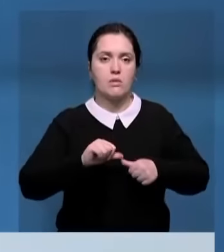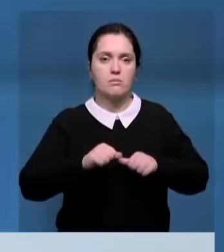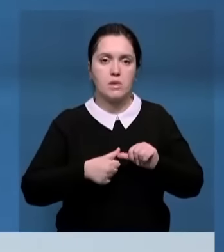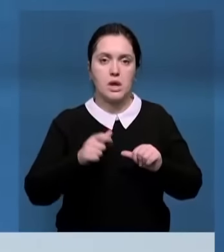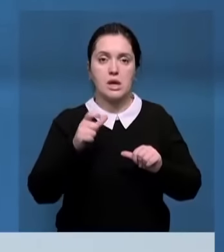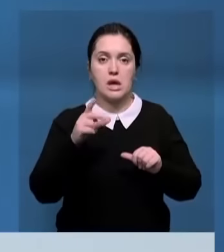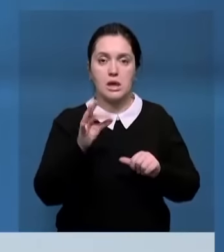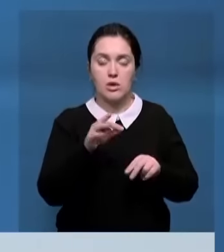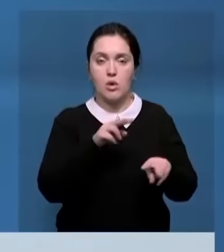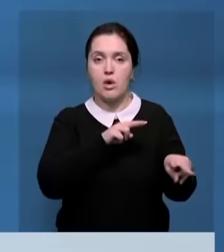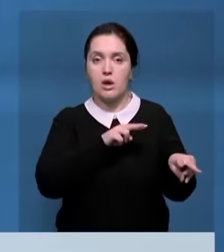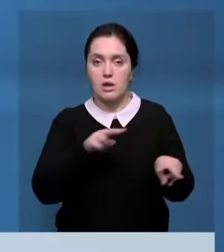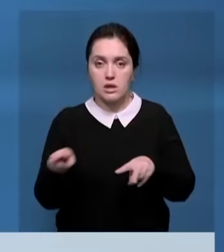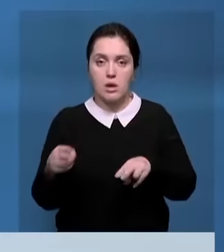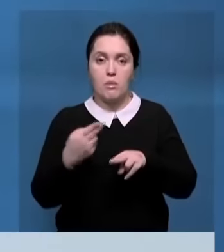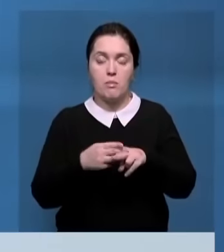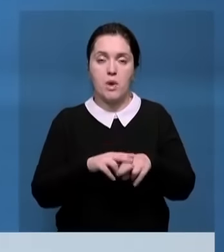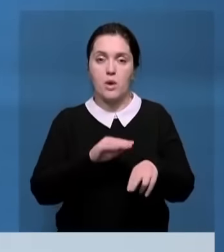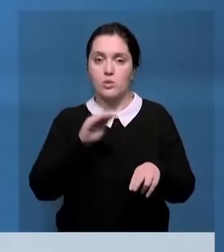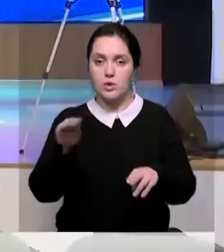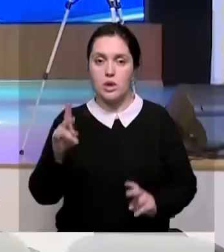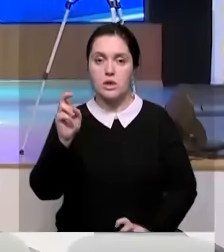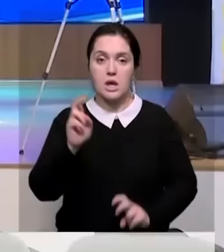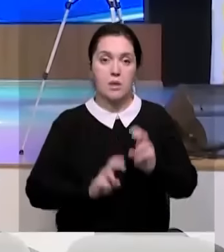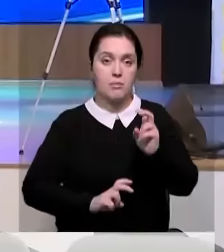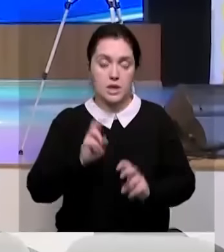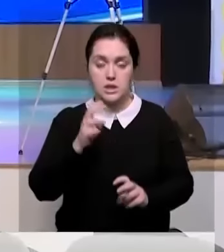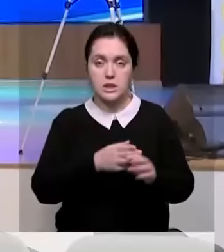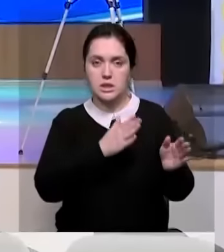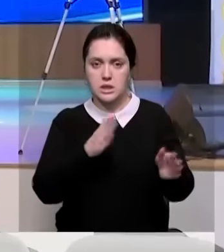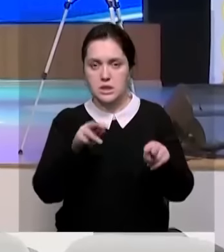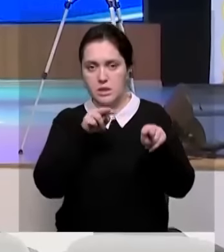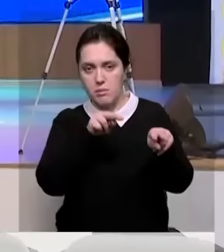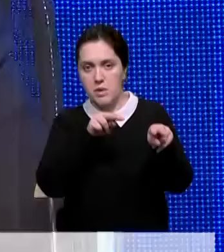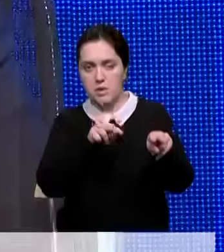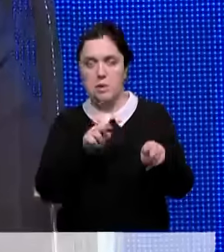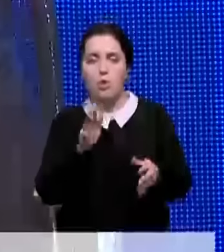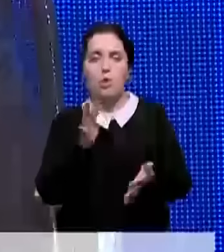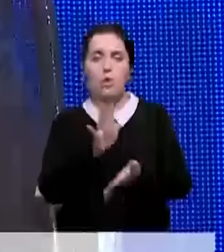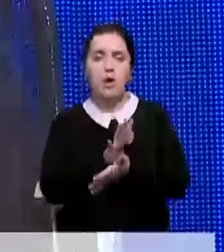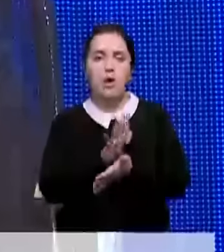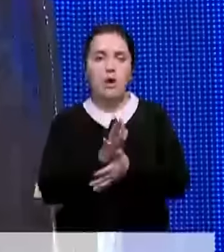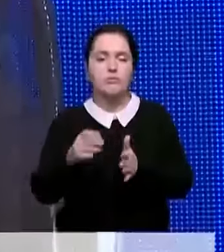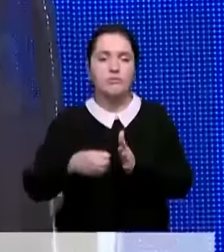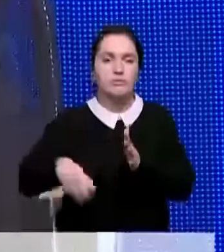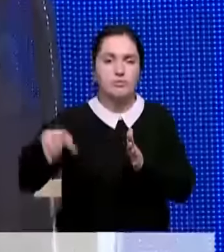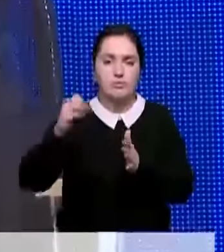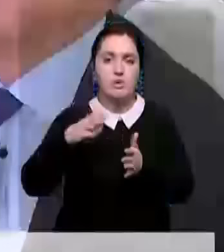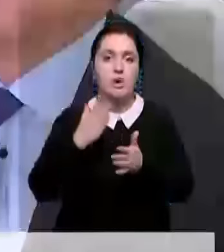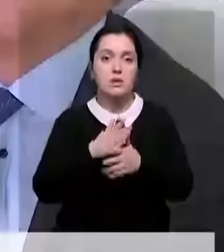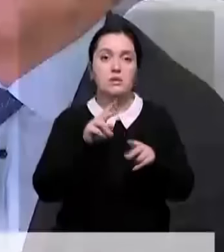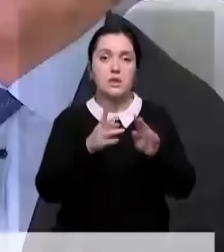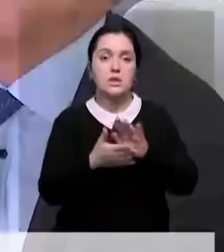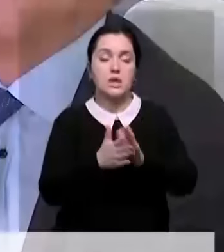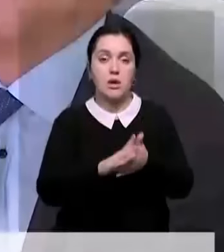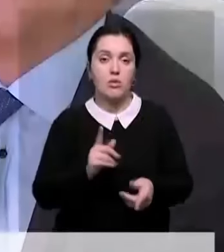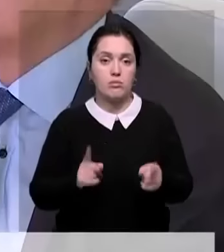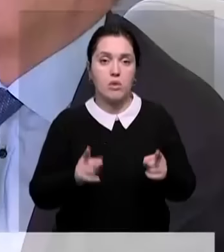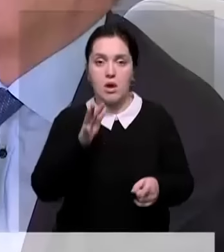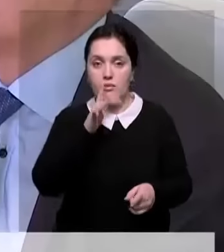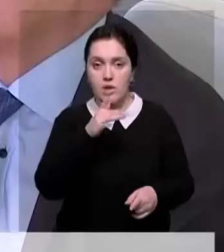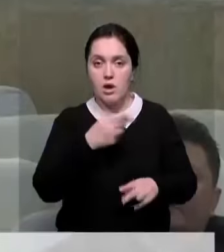которыми ведут непрерывный эко-контроль. Установленные на производствах системы мониторинга выбросов позволяют отслеживать ситуацию в режиме